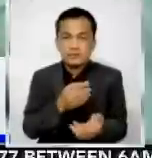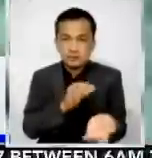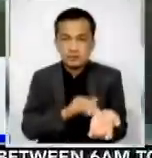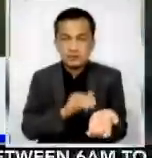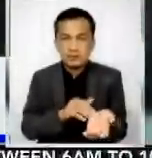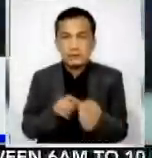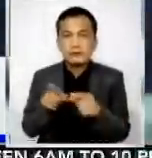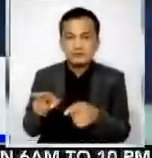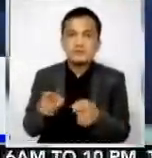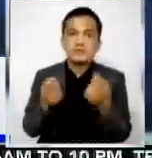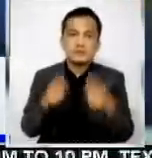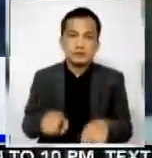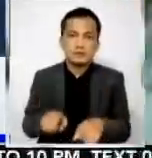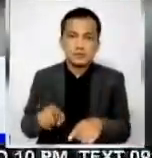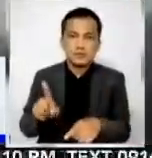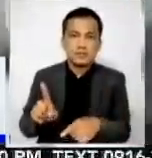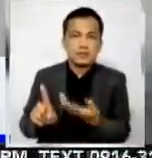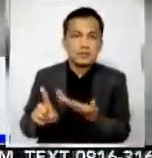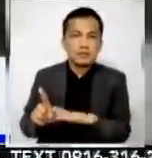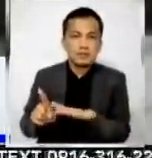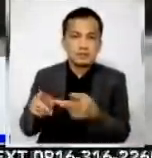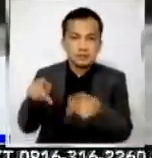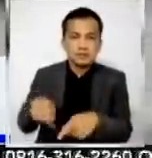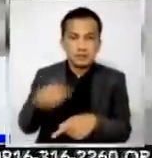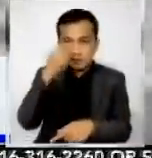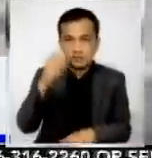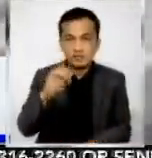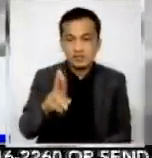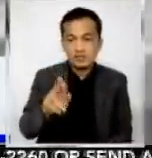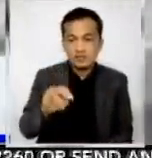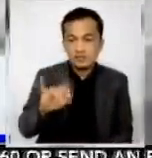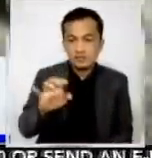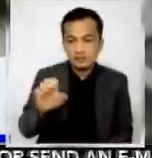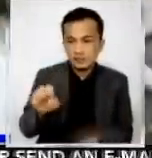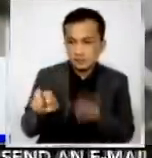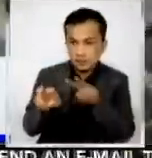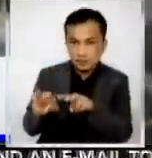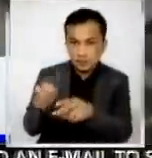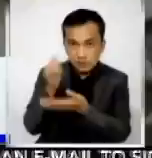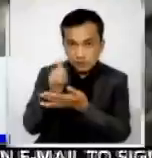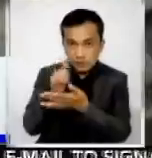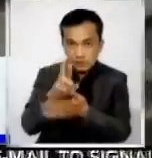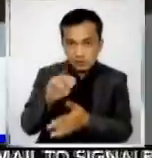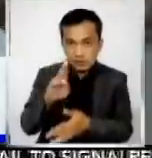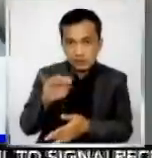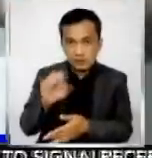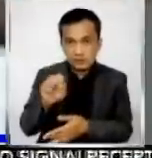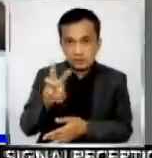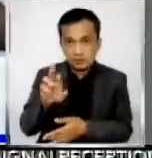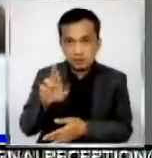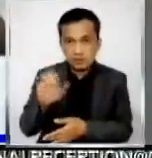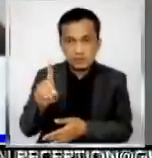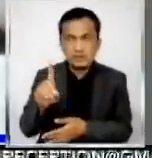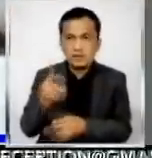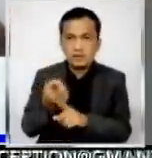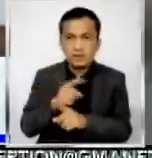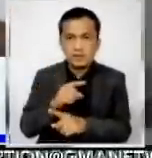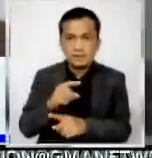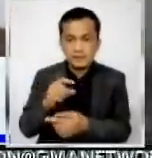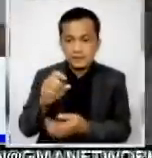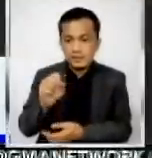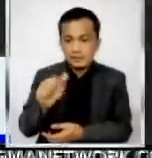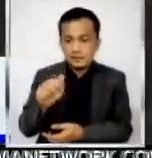isang tao dahil sa rabies. Aktwal itong kuha noon sa rabies ward ng San Lazaro Hospital. Sa huling yugto ng